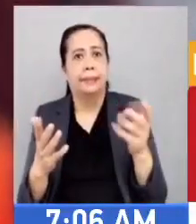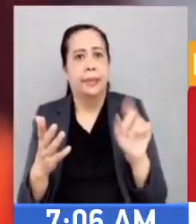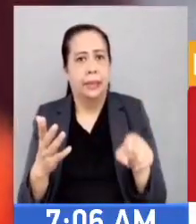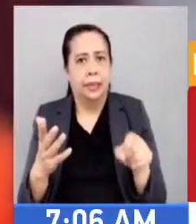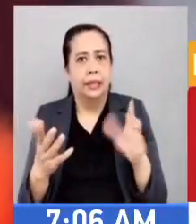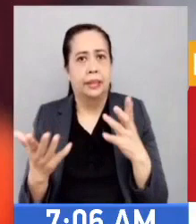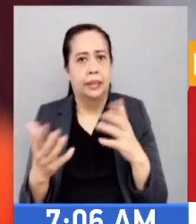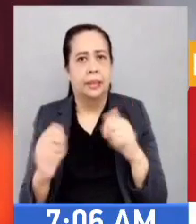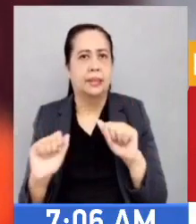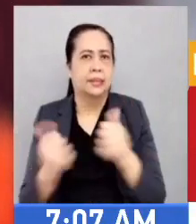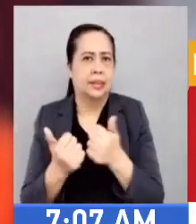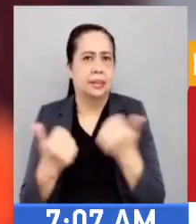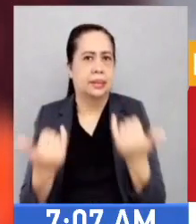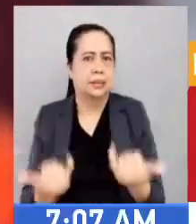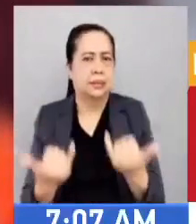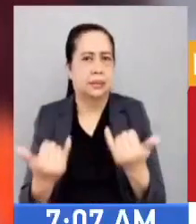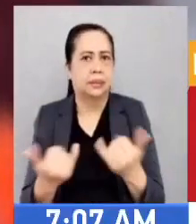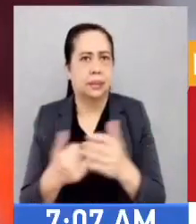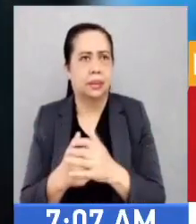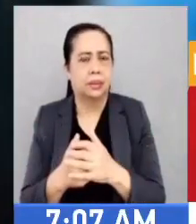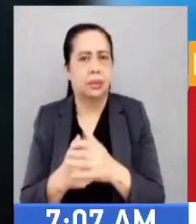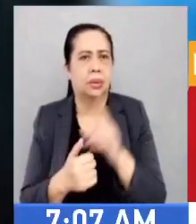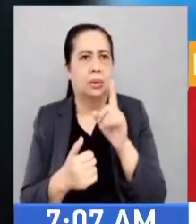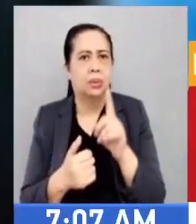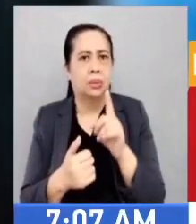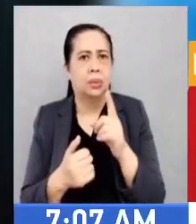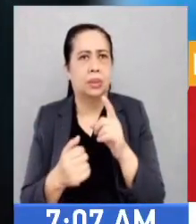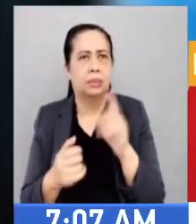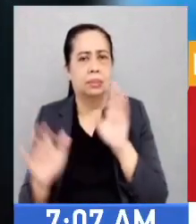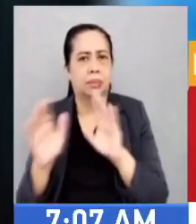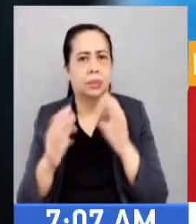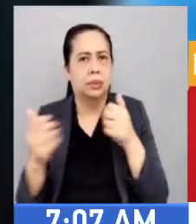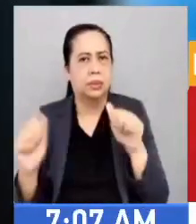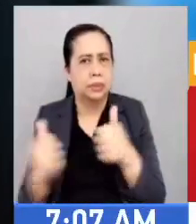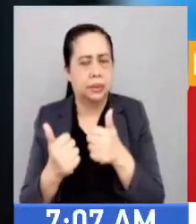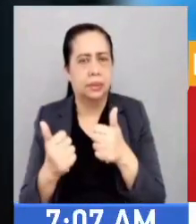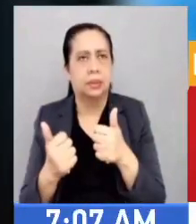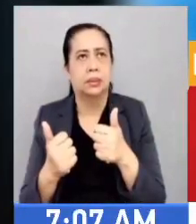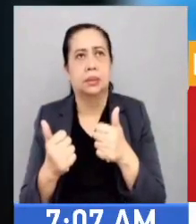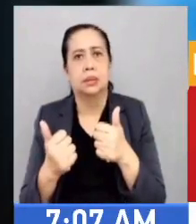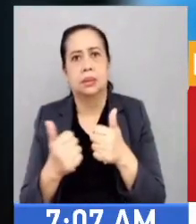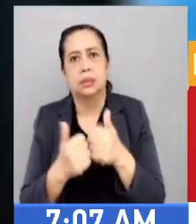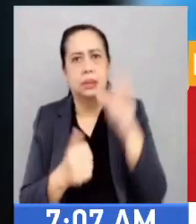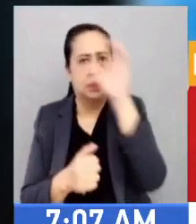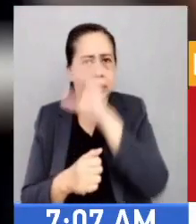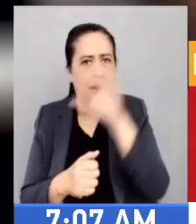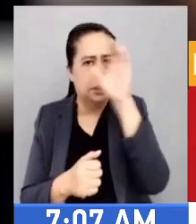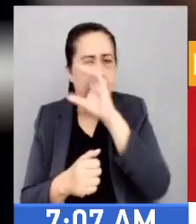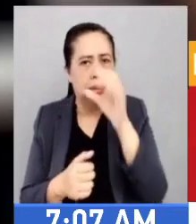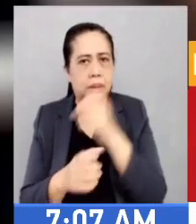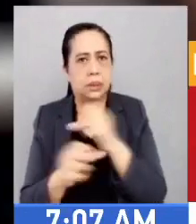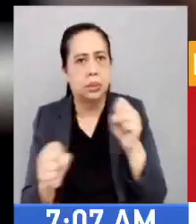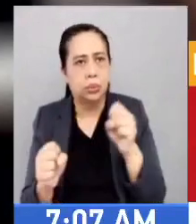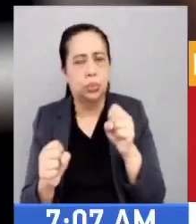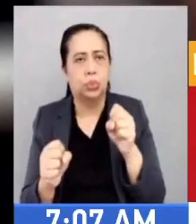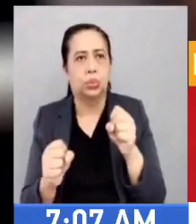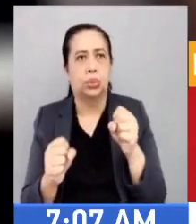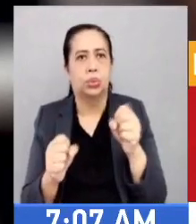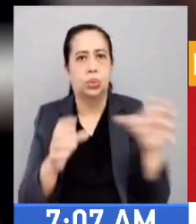po natin. Isa sa mga challenges po ng searching and rescue or retrieval po ng mga